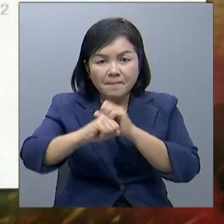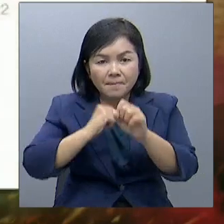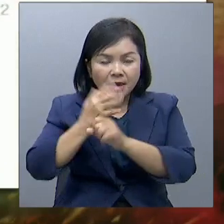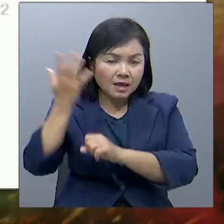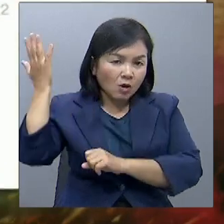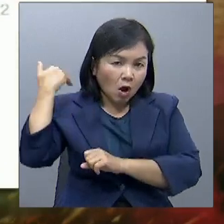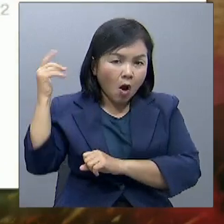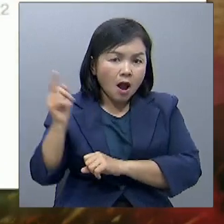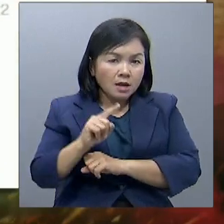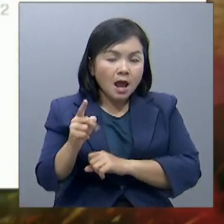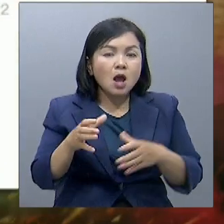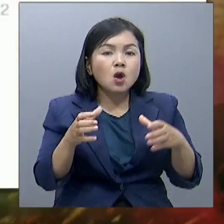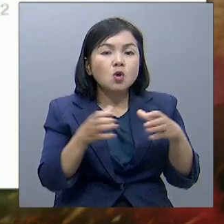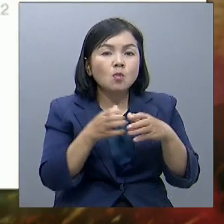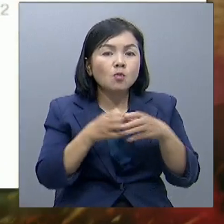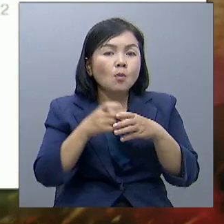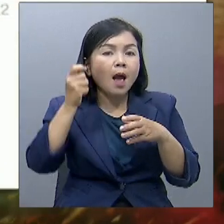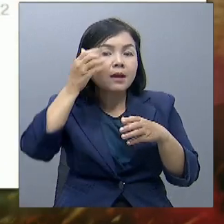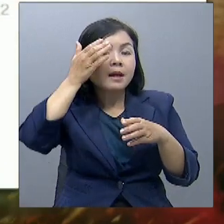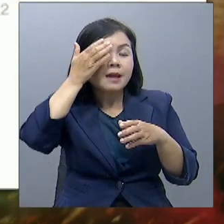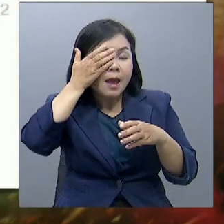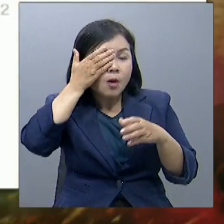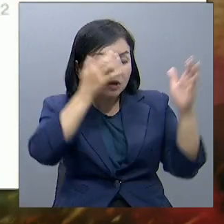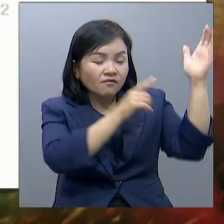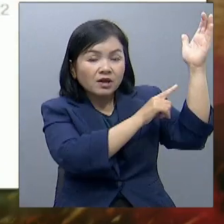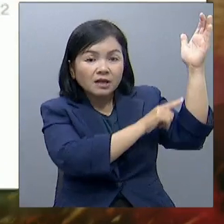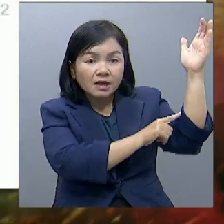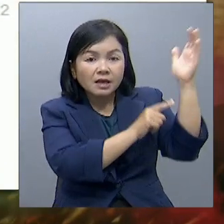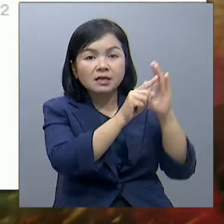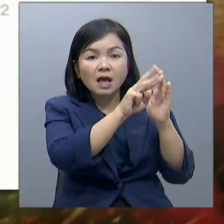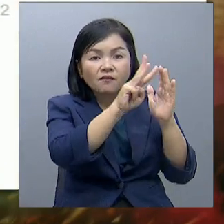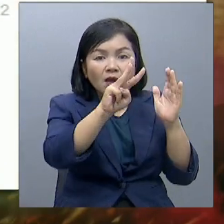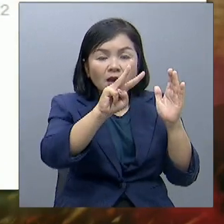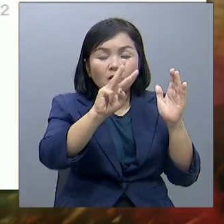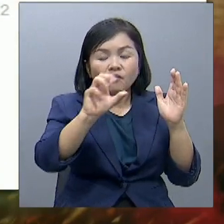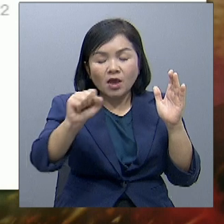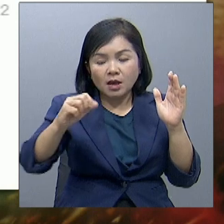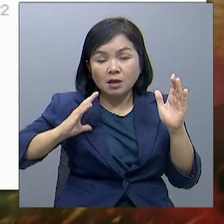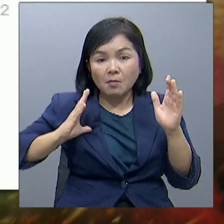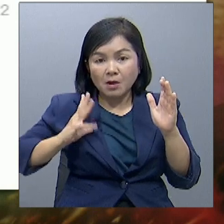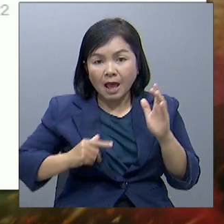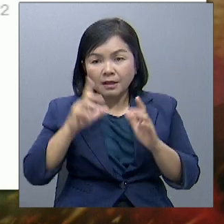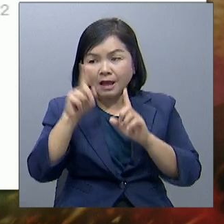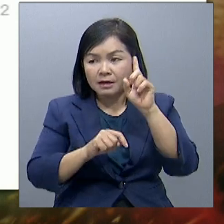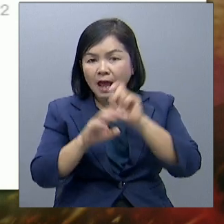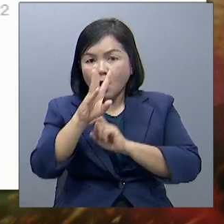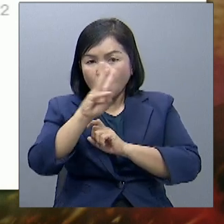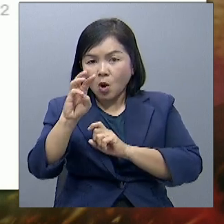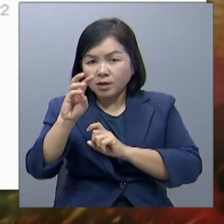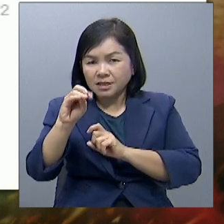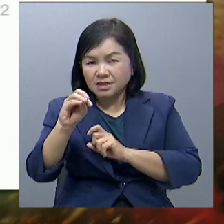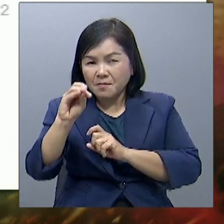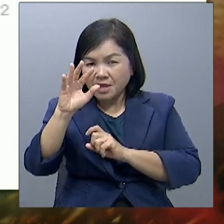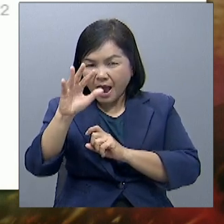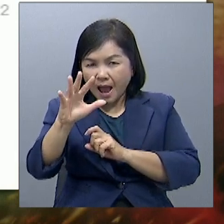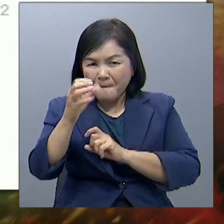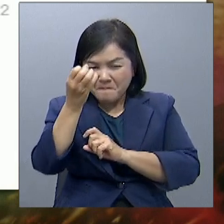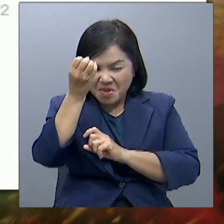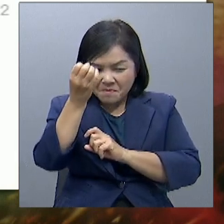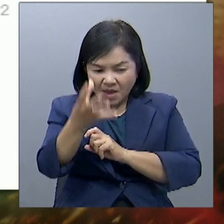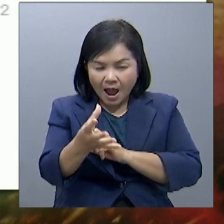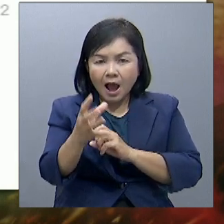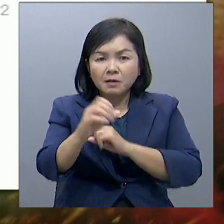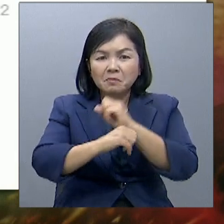ปฏิบัติการของกองทัพอิสราเอลในเวสแบงค์ทำให้ชาวปาเลสไตน์เสียชีวิตอย่างน้อย 675คนสูงที่สุดในรอบ 15